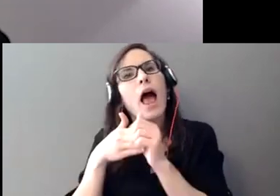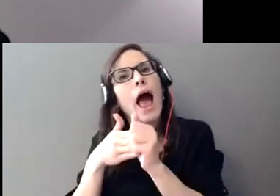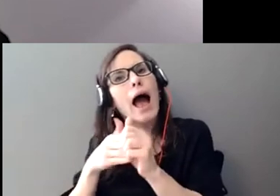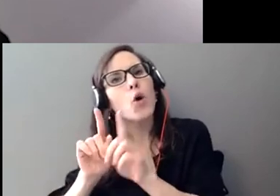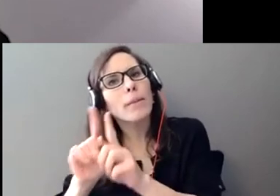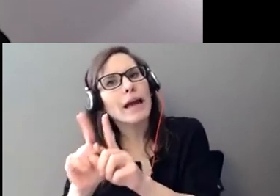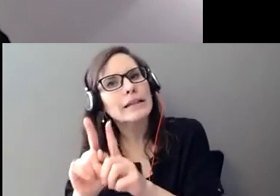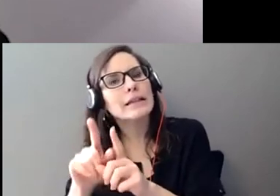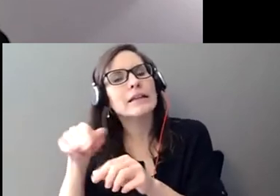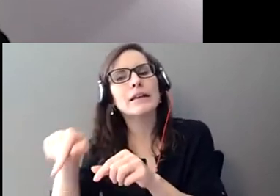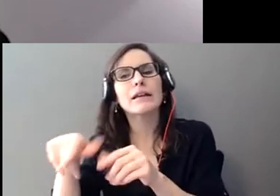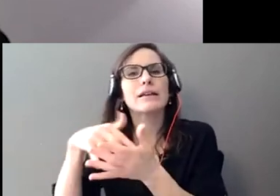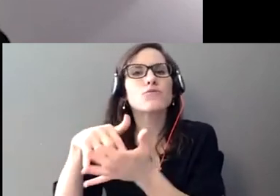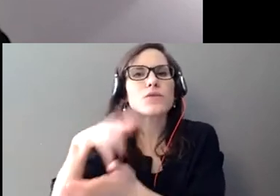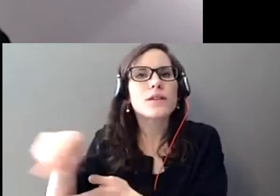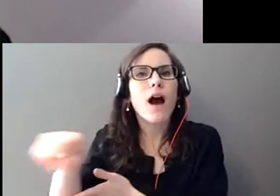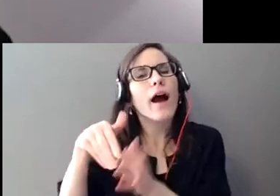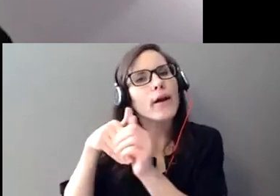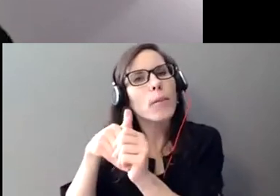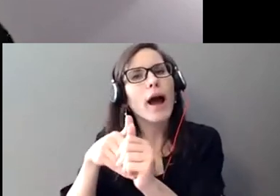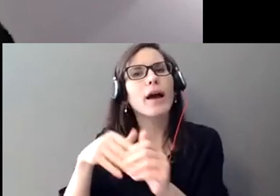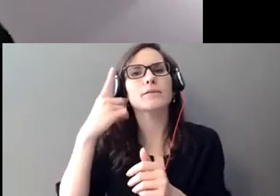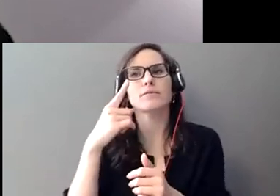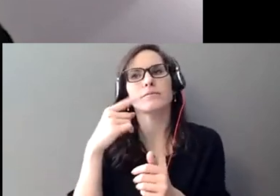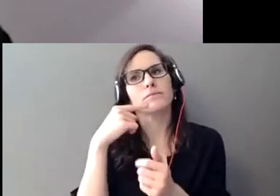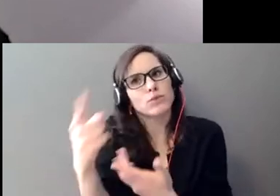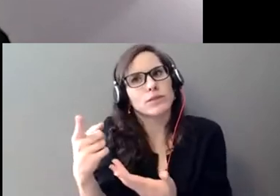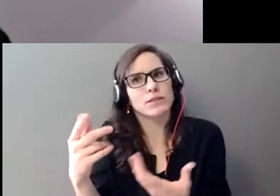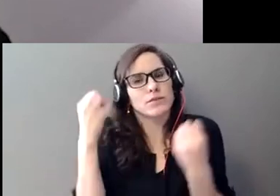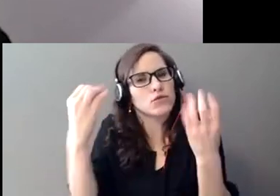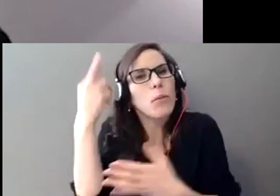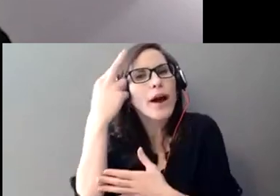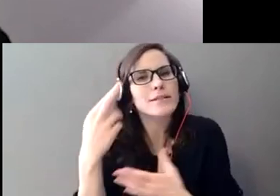les étudiants pour leur dire qu'il n pas de raison qu'ils n'y arrivent pas